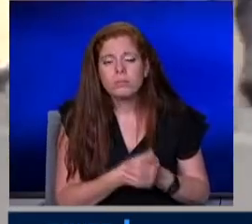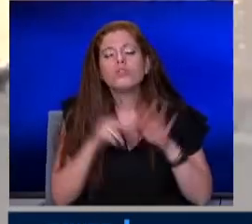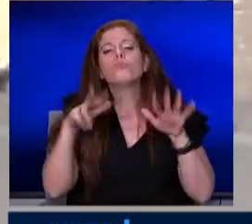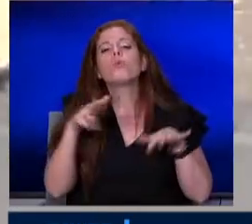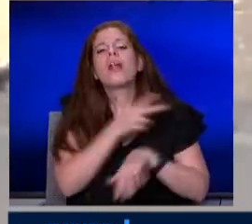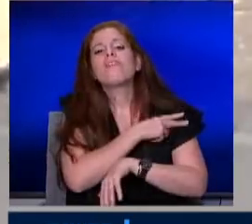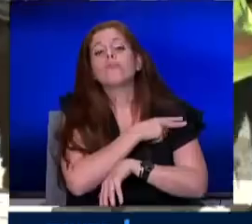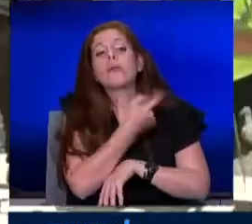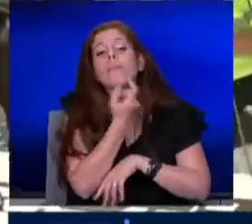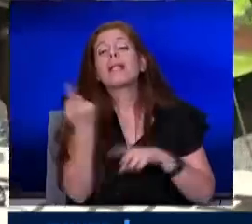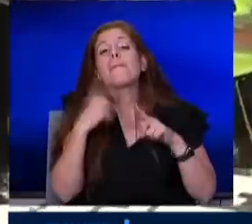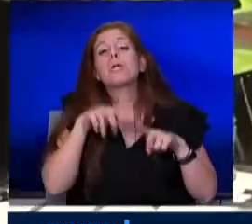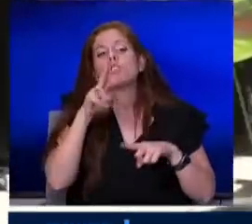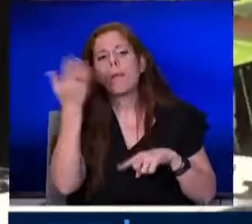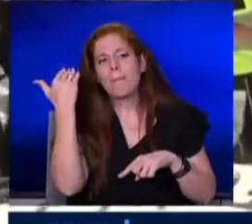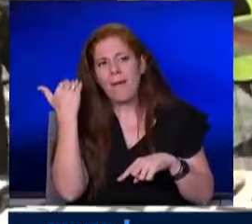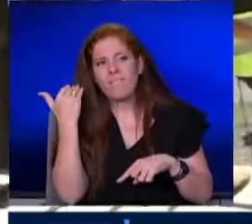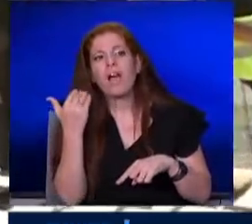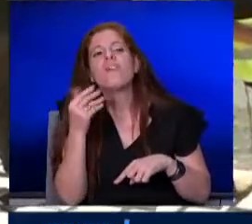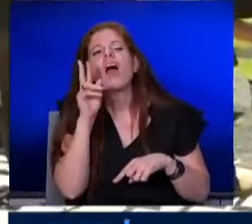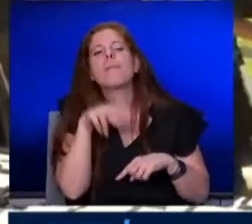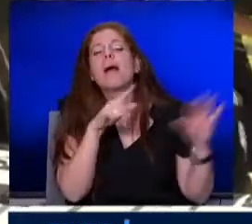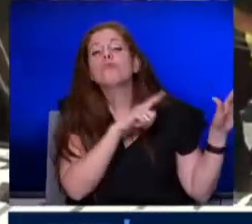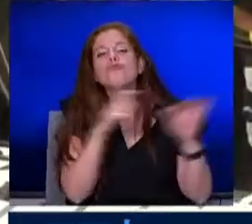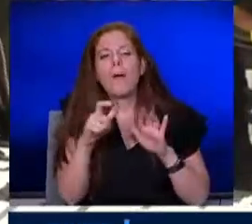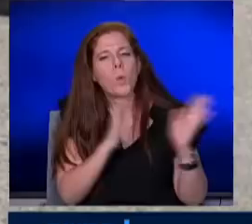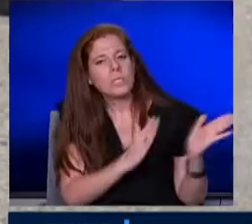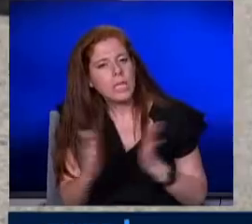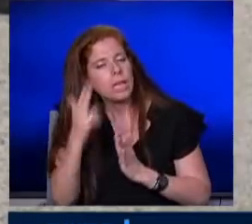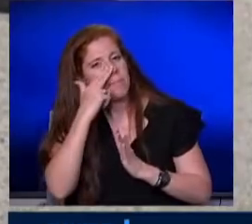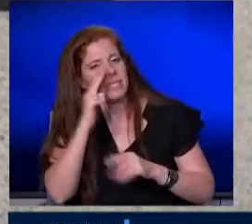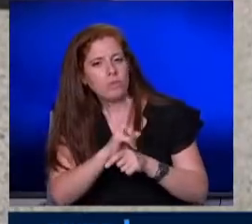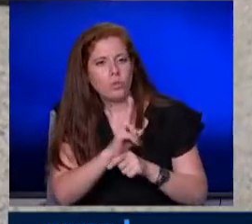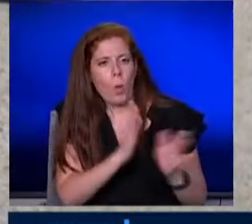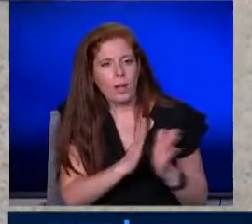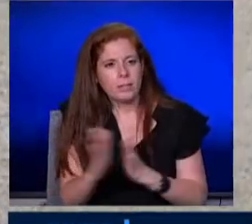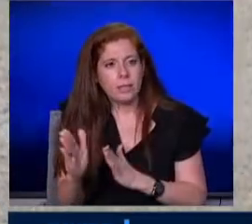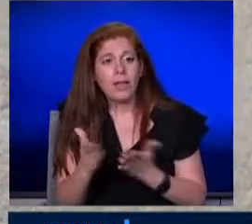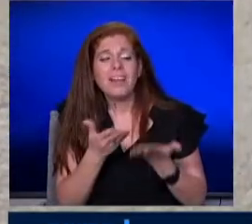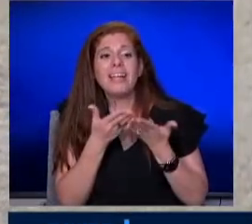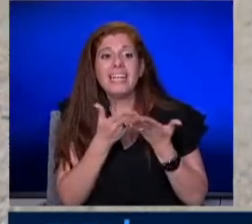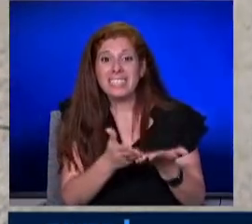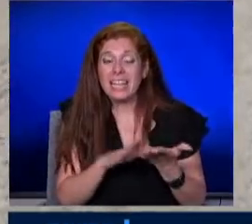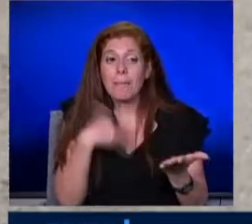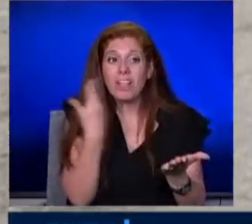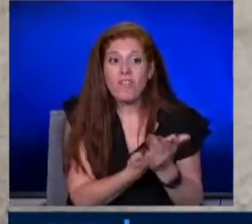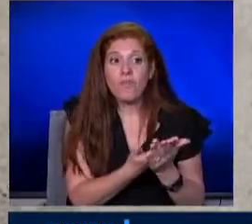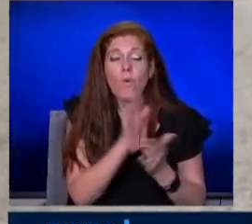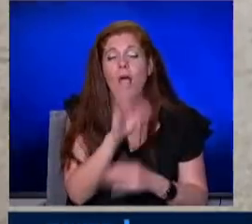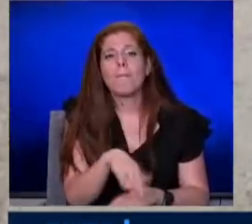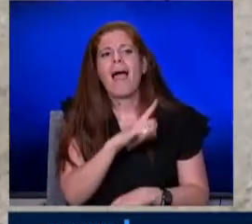כמעט פי שניים מבעבר, ו-2,700 סדרנים, מנסים לשמור על הסדר. בעזרתם התייצבו גם חיילי פיקוד